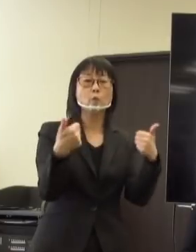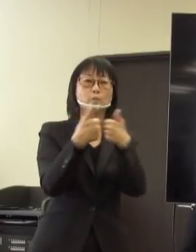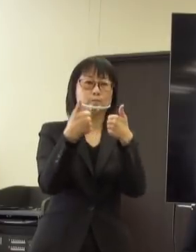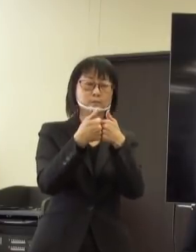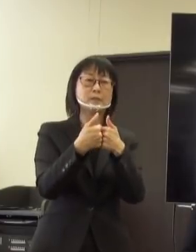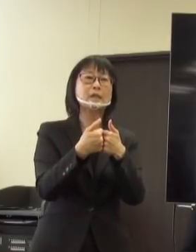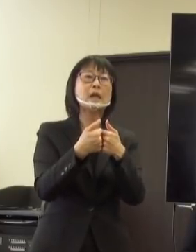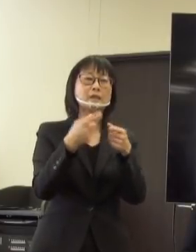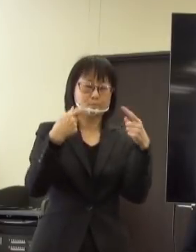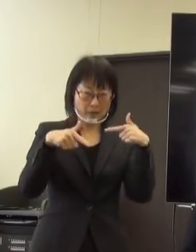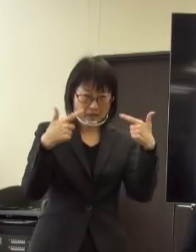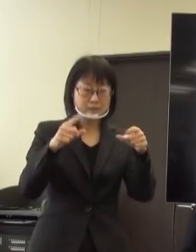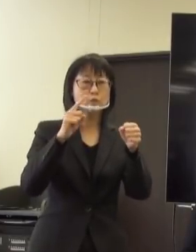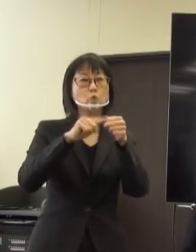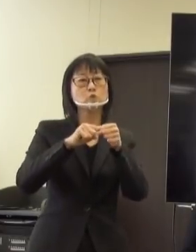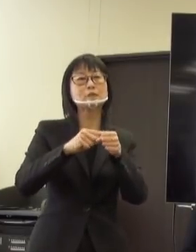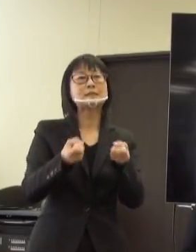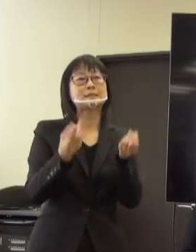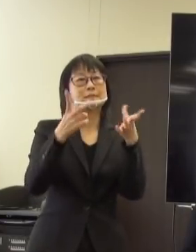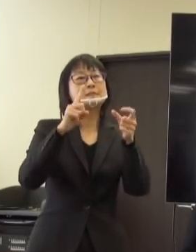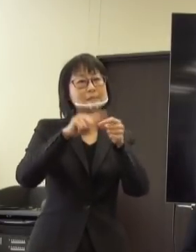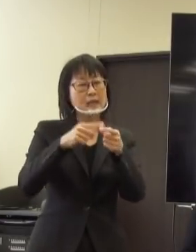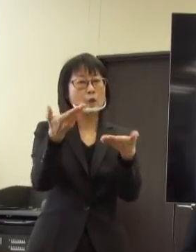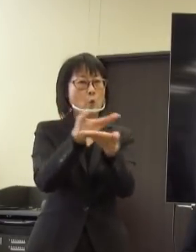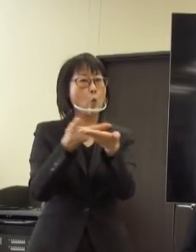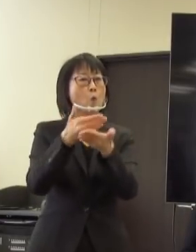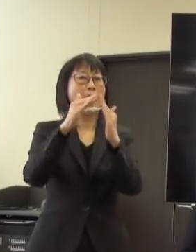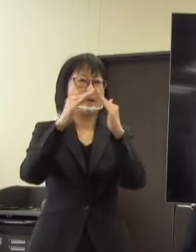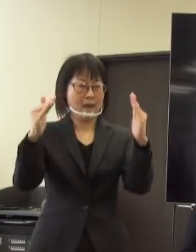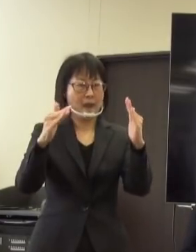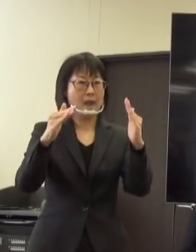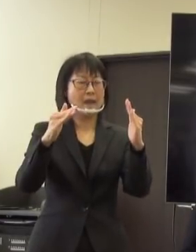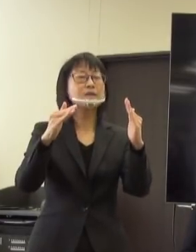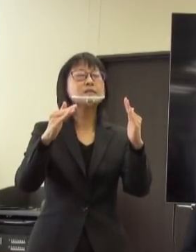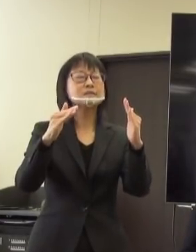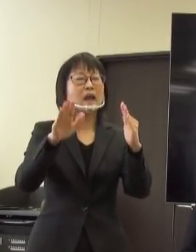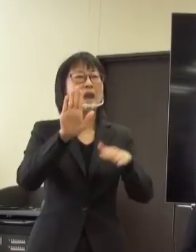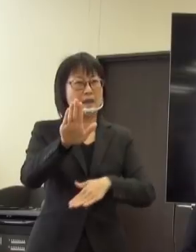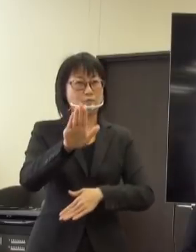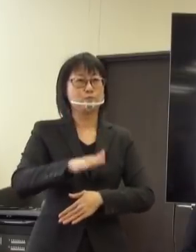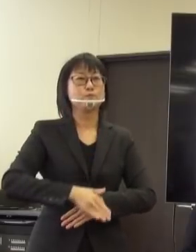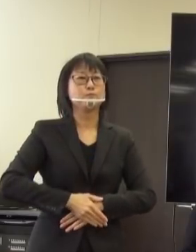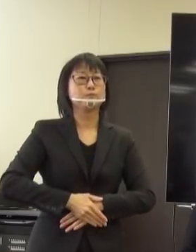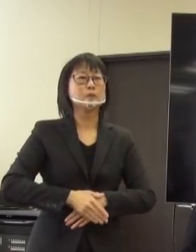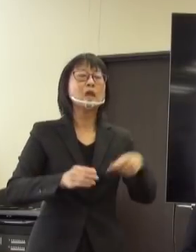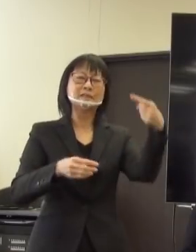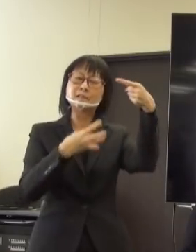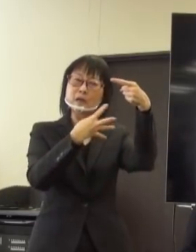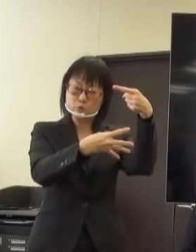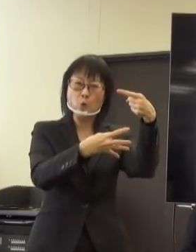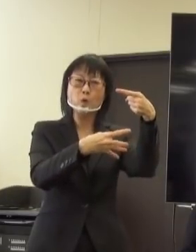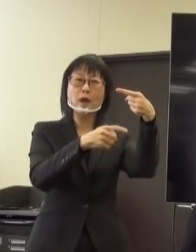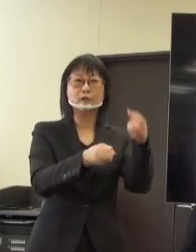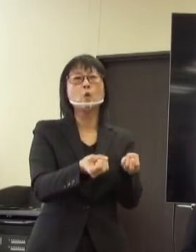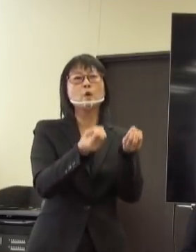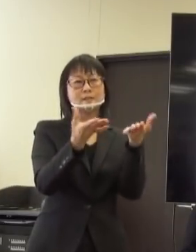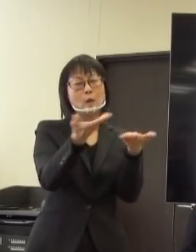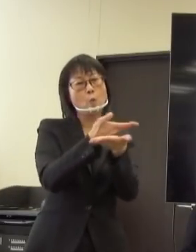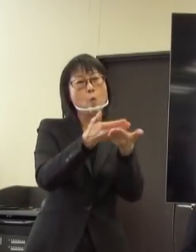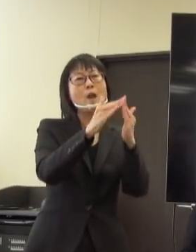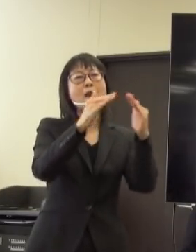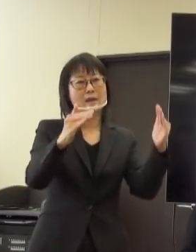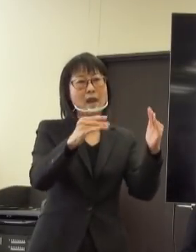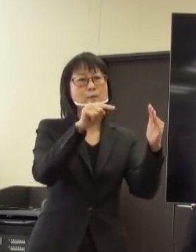の対応に集中するために、開催は見送りたいというふうに思います。中止にする